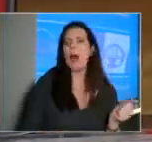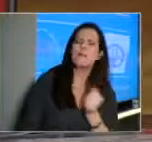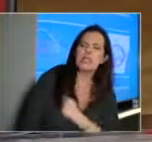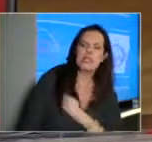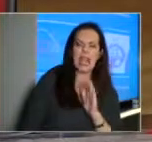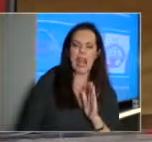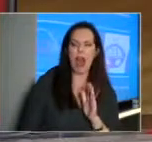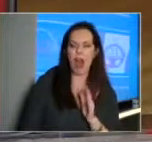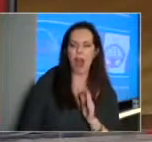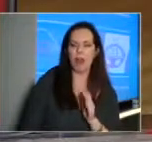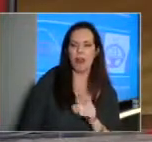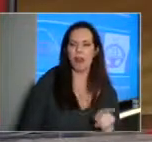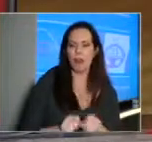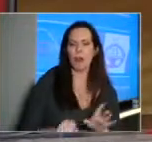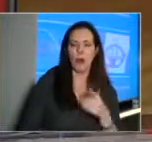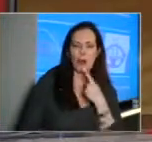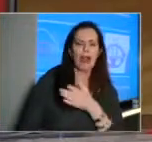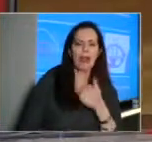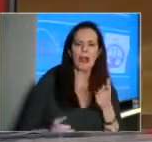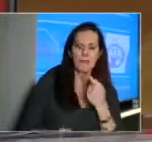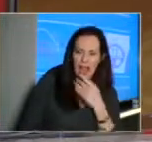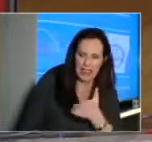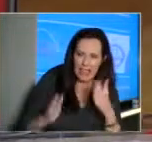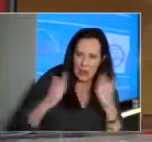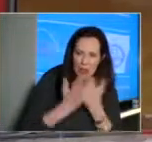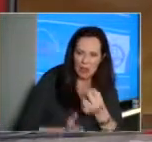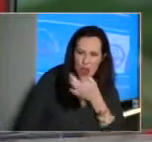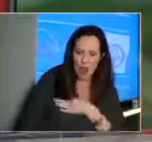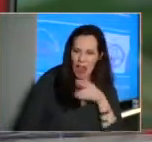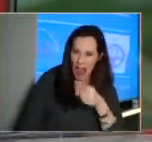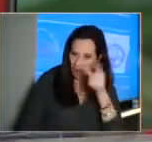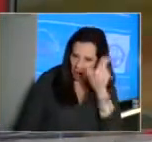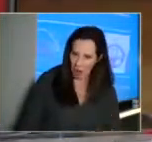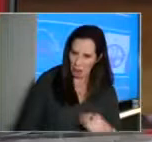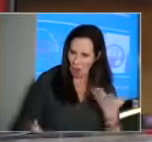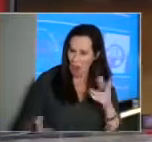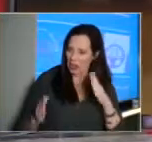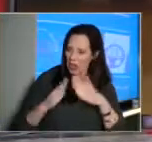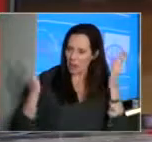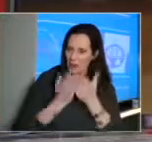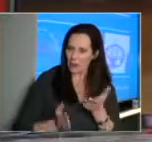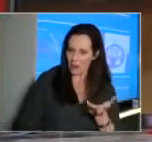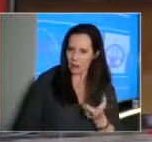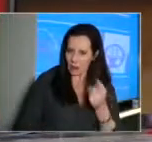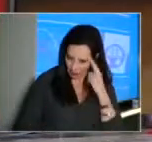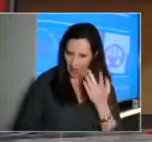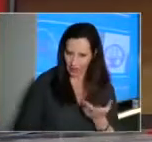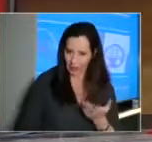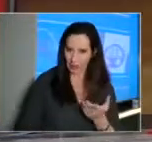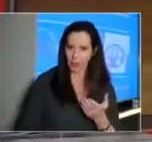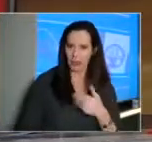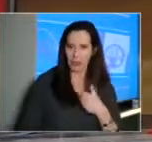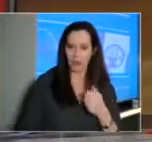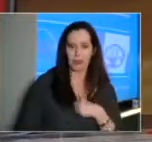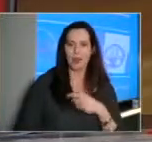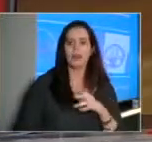המסכנה הזאת. התפוקה. כן, היו אומרים עליי, מה אתה גר בבאר שבע? אחד כמוך, מה יש לו להפסיד? אז תדע לך, אני סידרתי